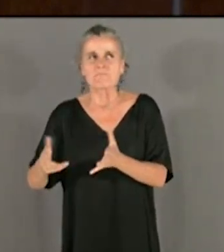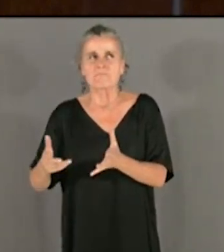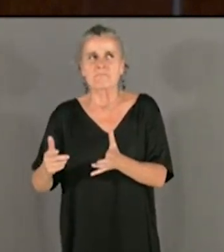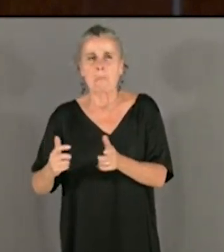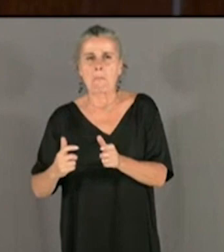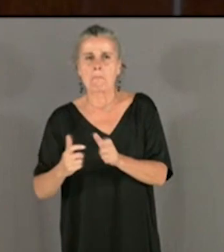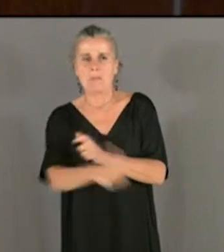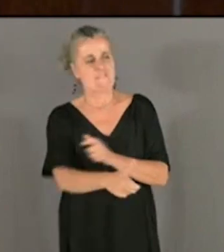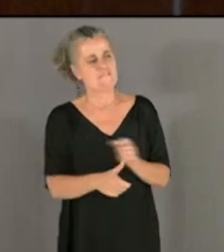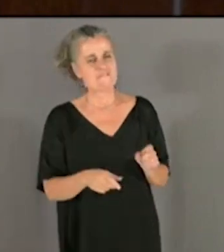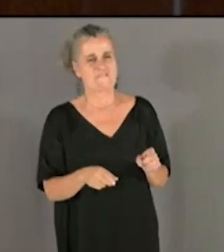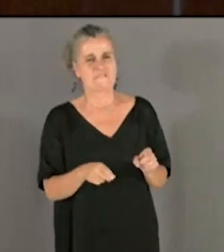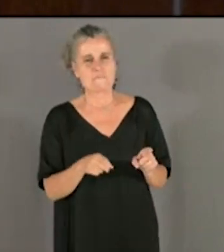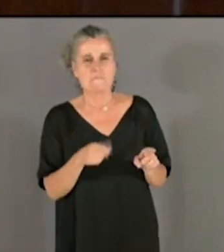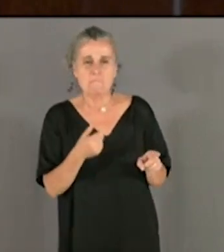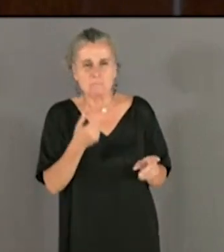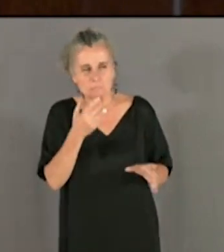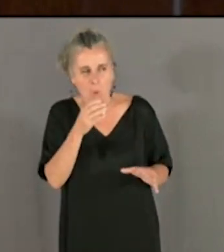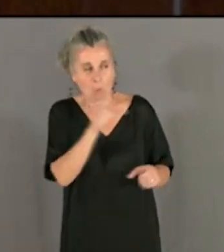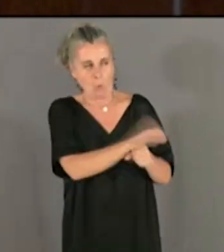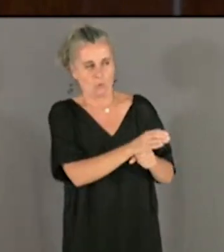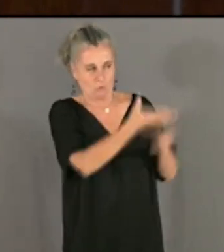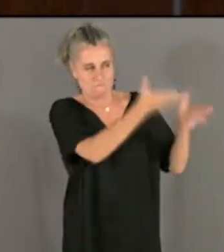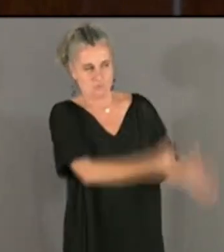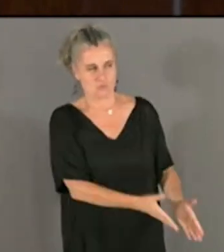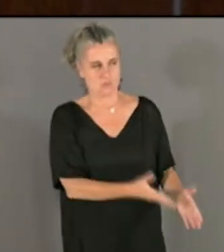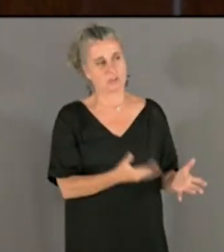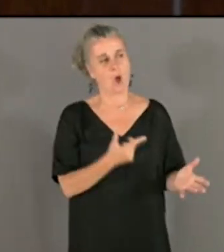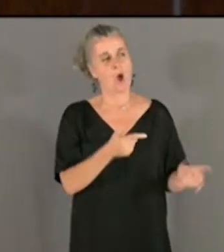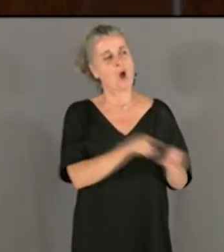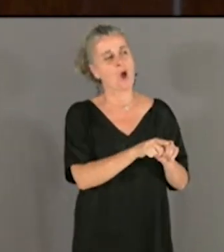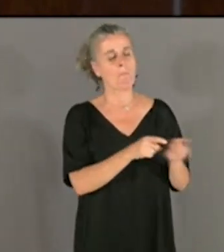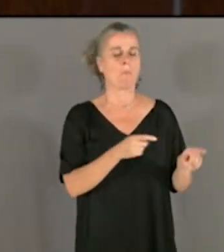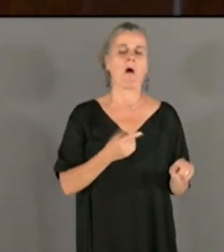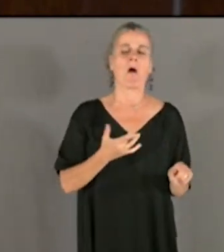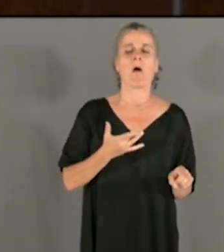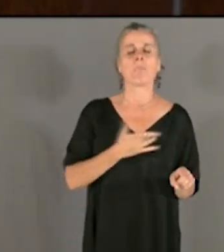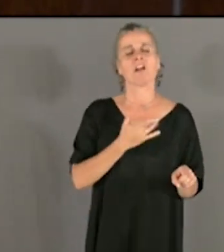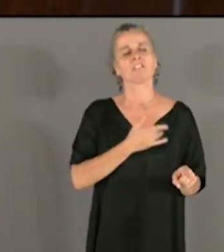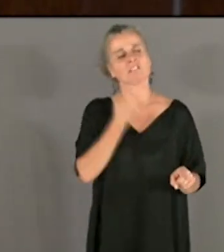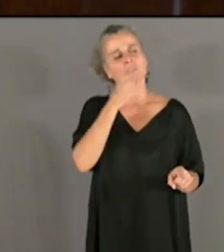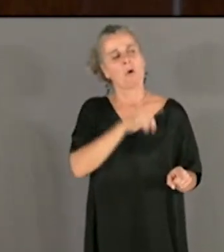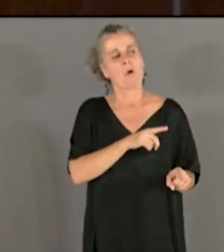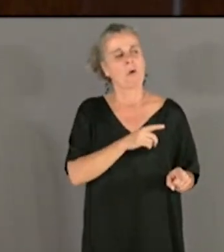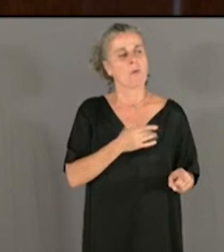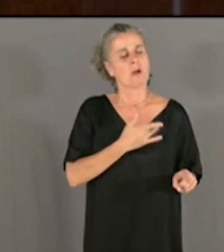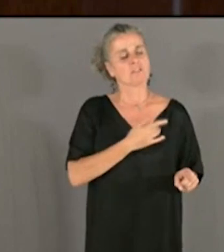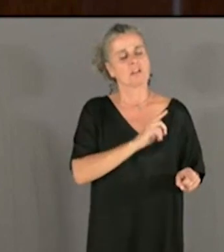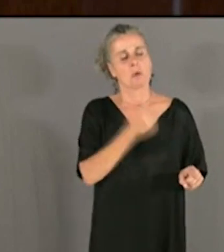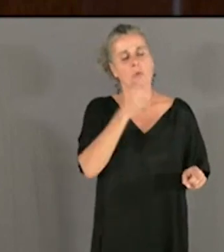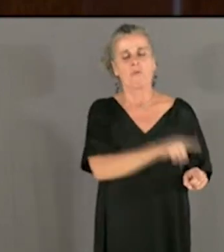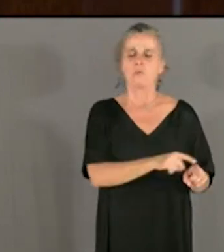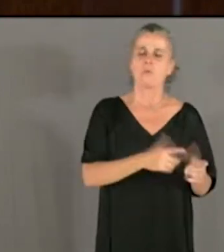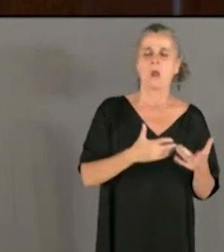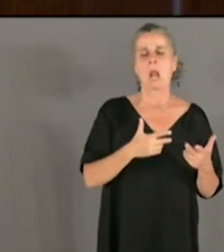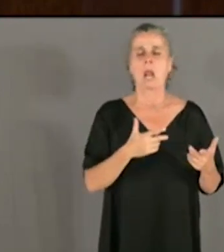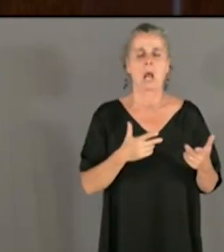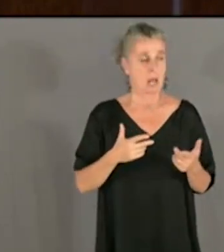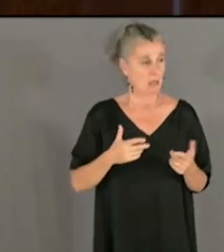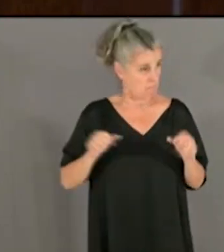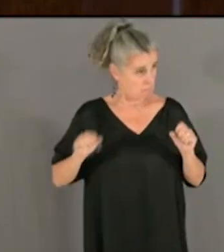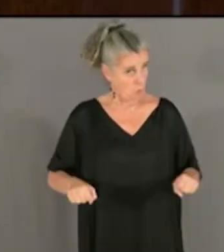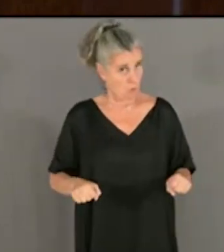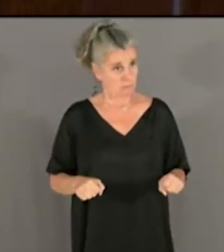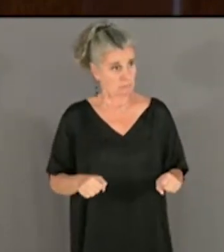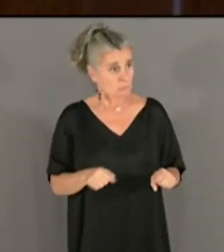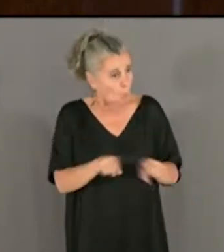comme un désintérêt. Et c'est pourtant des activités importantes dans des noyaux villageois qui méritent eux aussi, comme les